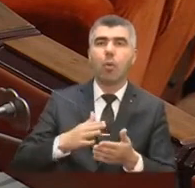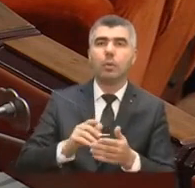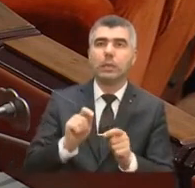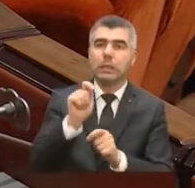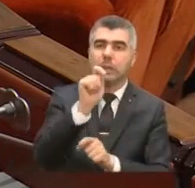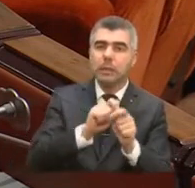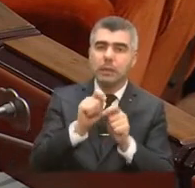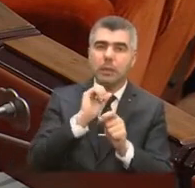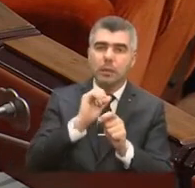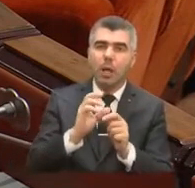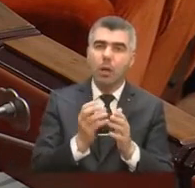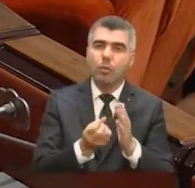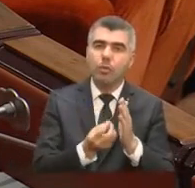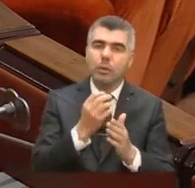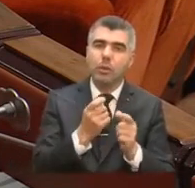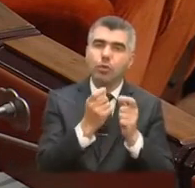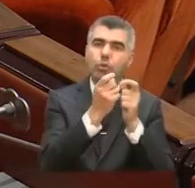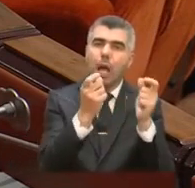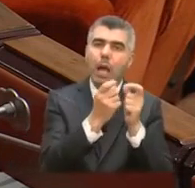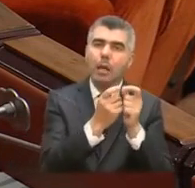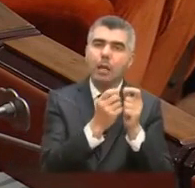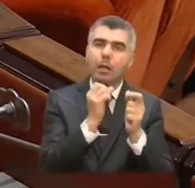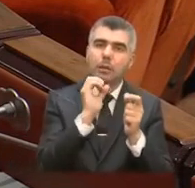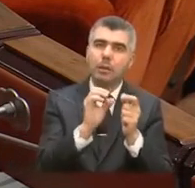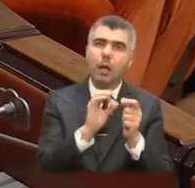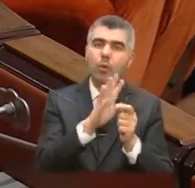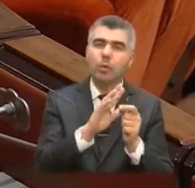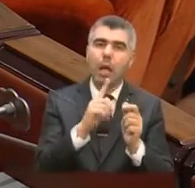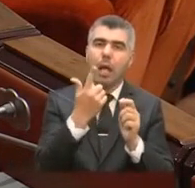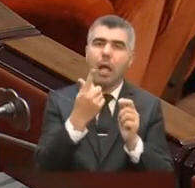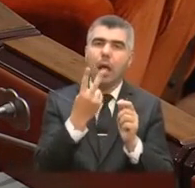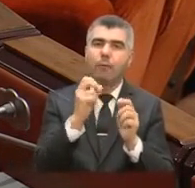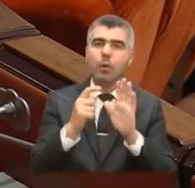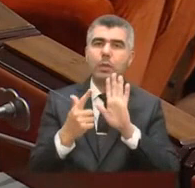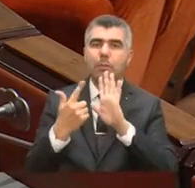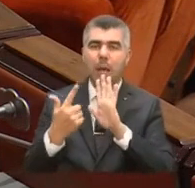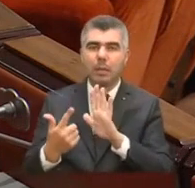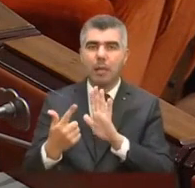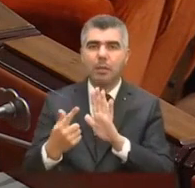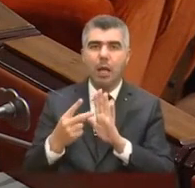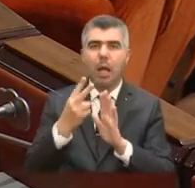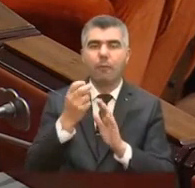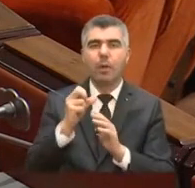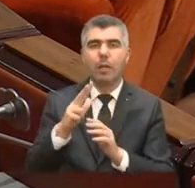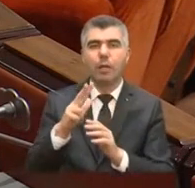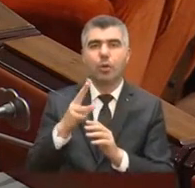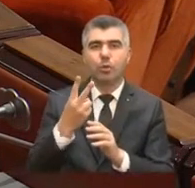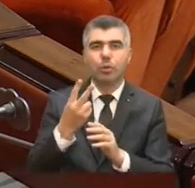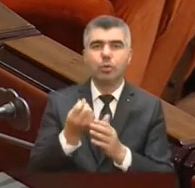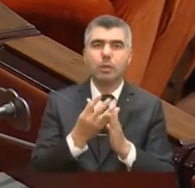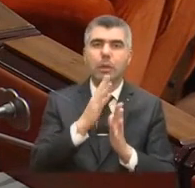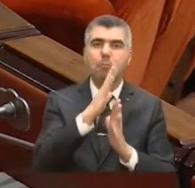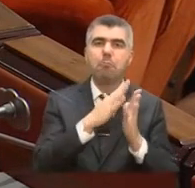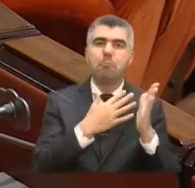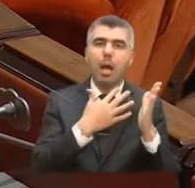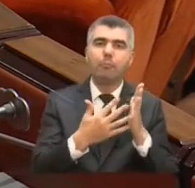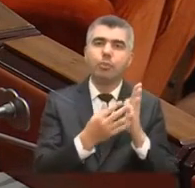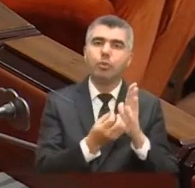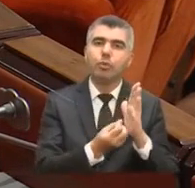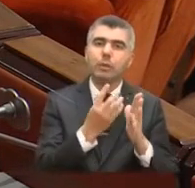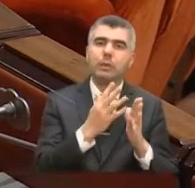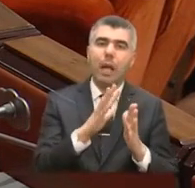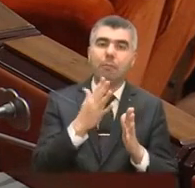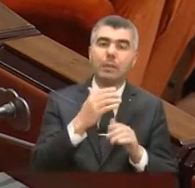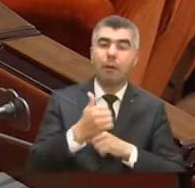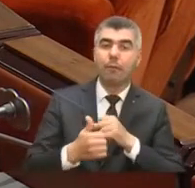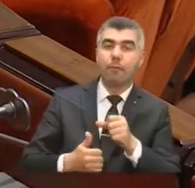دراسة عروض مكاتب مختصة لتقييم مخطط 2017-2022 من أجل إعداد خارطة طريق خماسية جديدة تتهدف